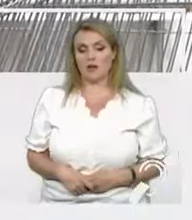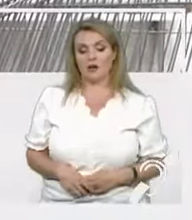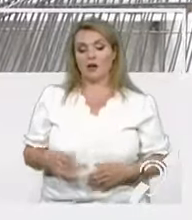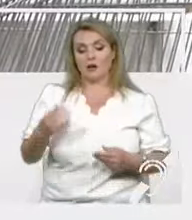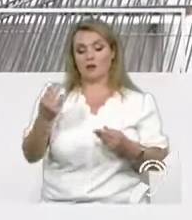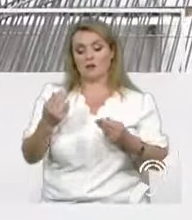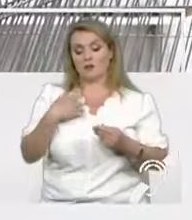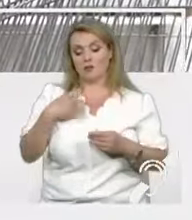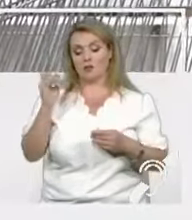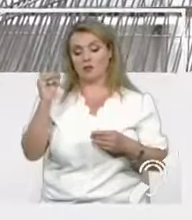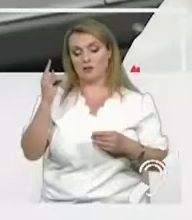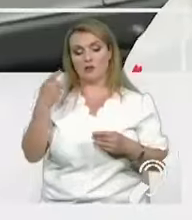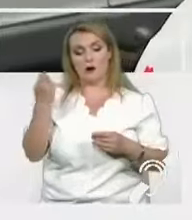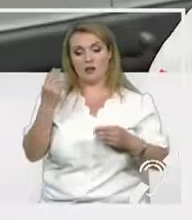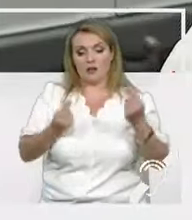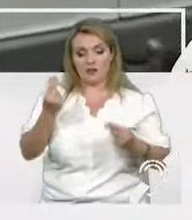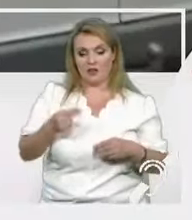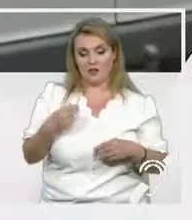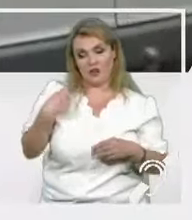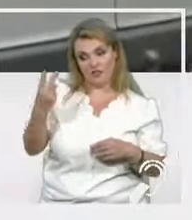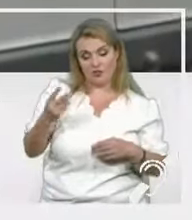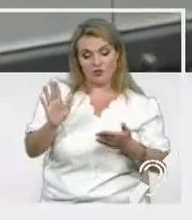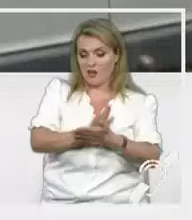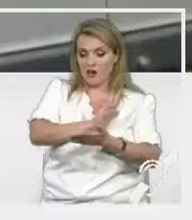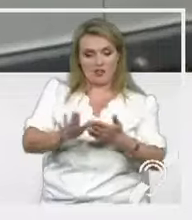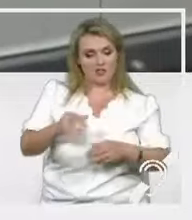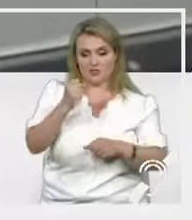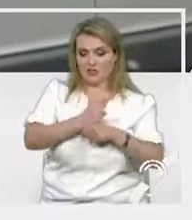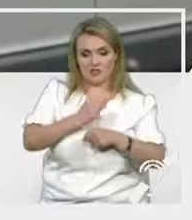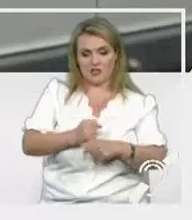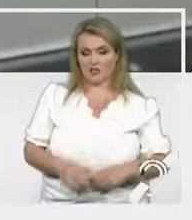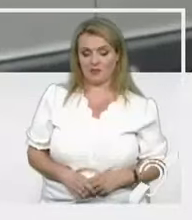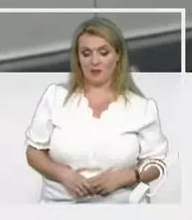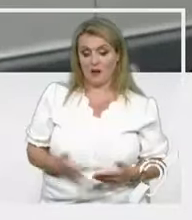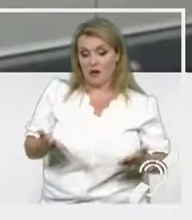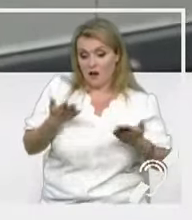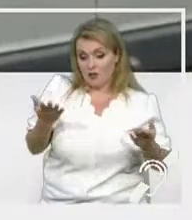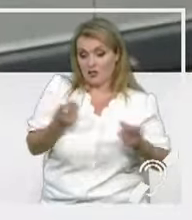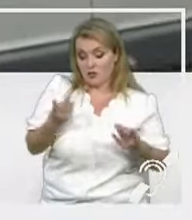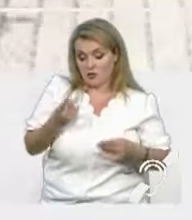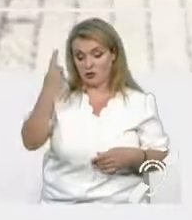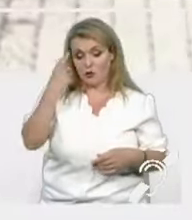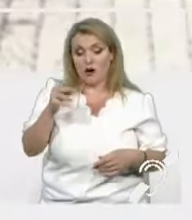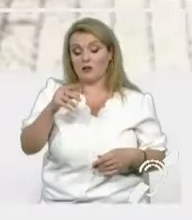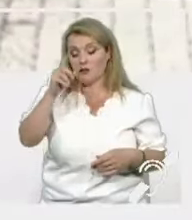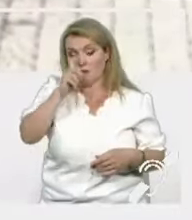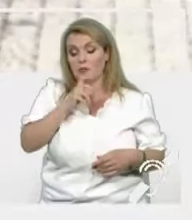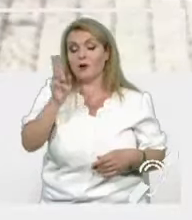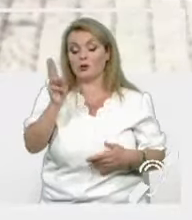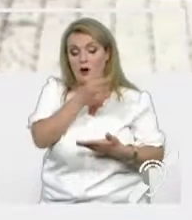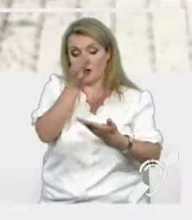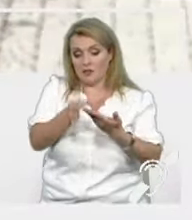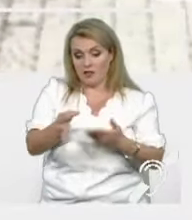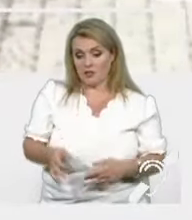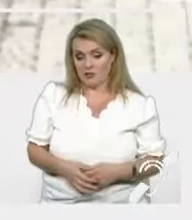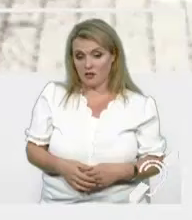făcut așa, nu calitativ. Cu siguranță ar trebui să fie securizate, dar... Nu știu cine le răspunde de chestia asta și cine, dacă